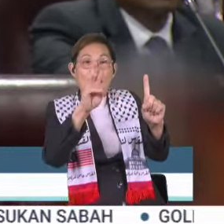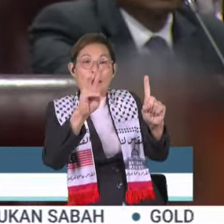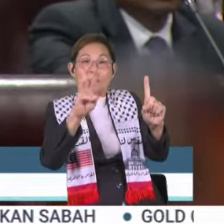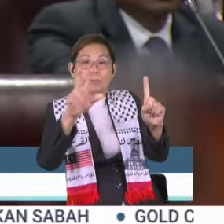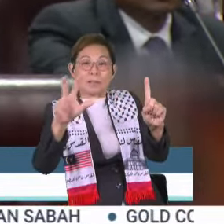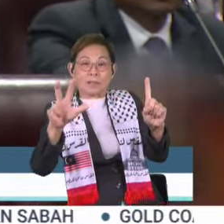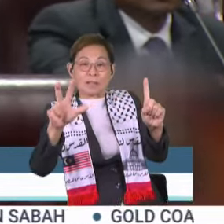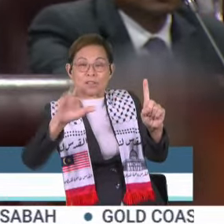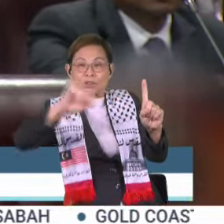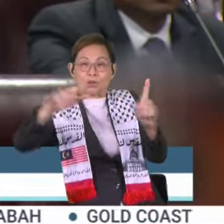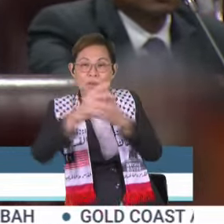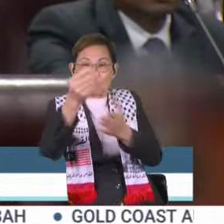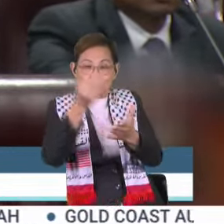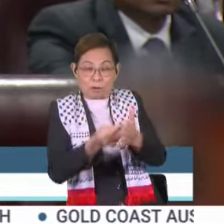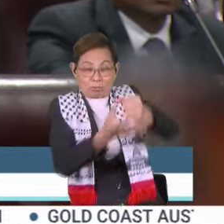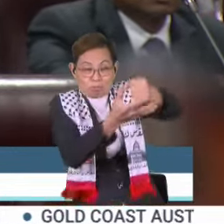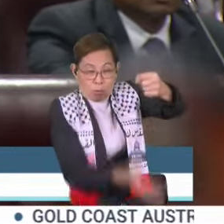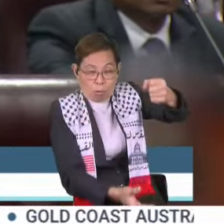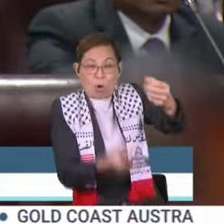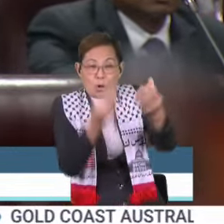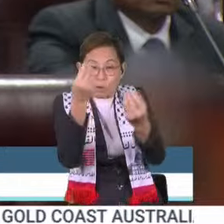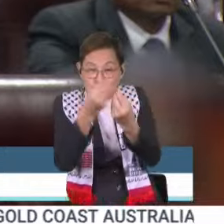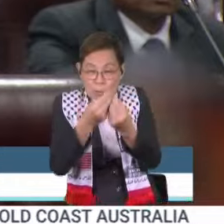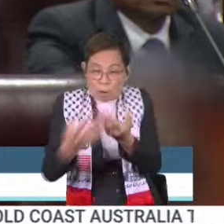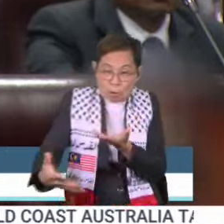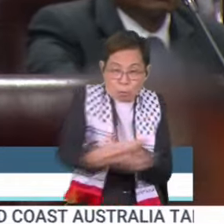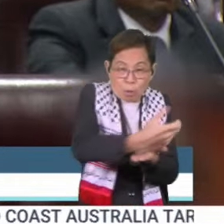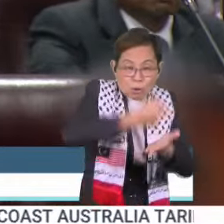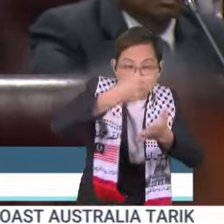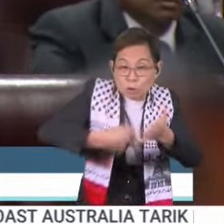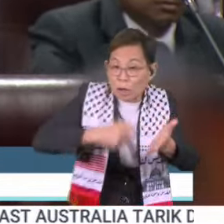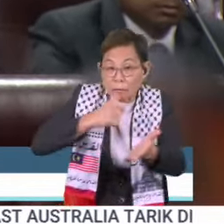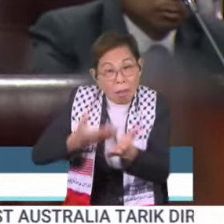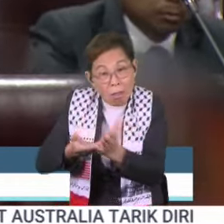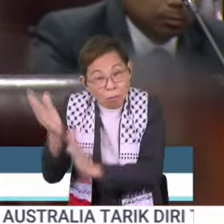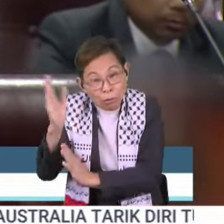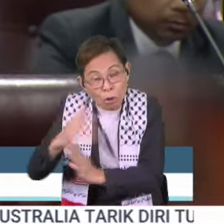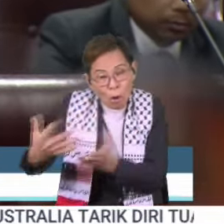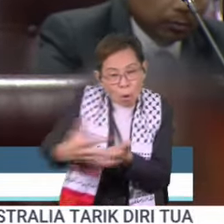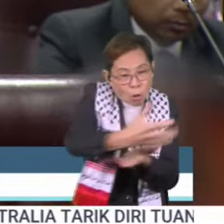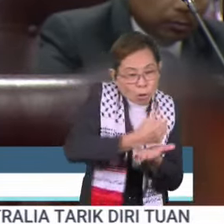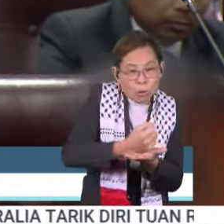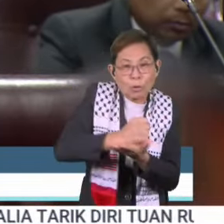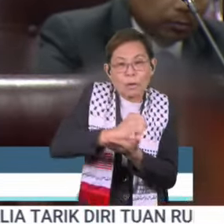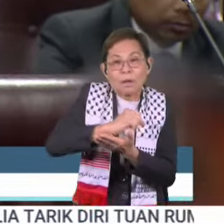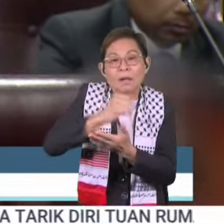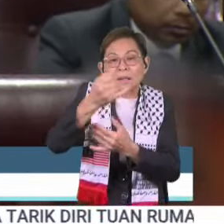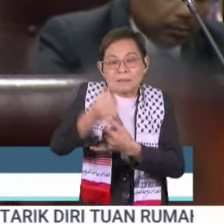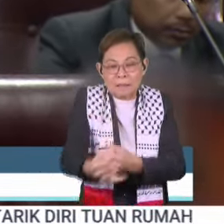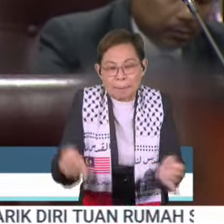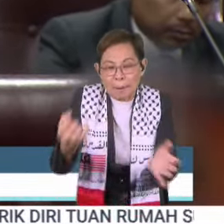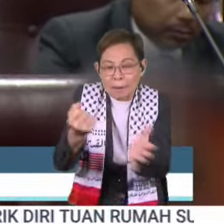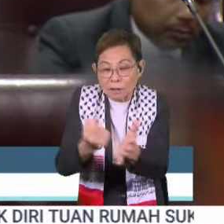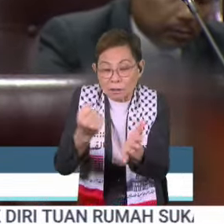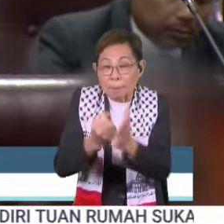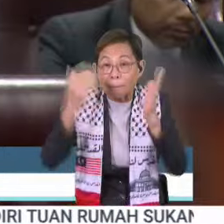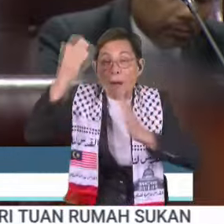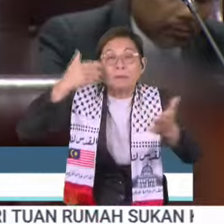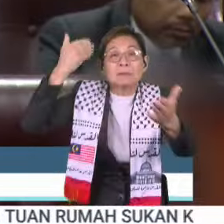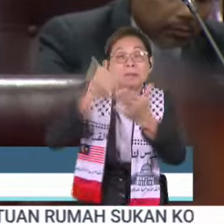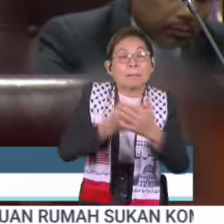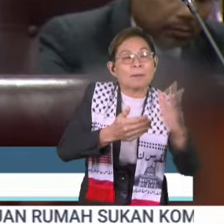r5.63 juta manakala jumlah kutip hasil Cukai tidak langsung yang dikutip oleh jabatan kustom diraja Malaysia